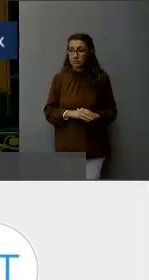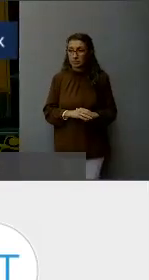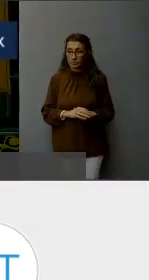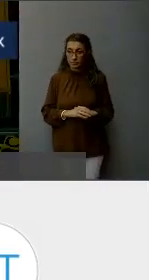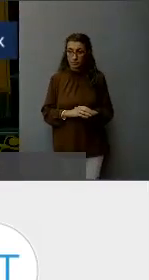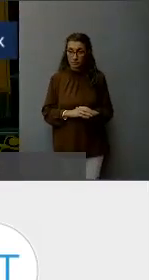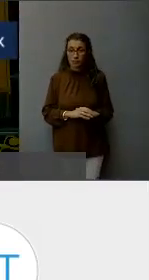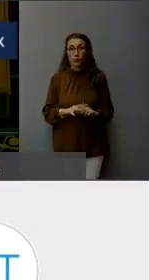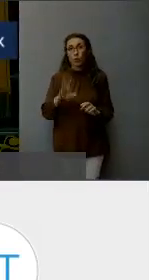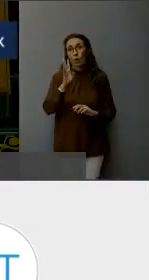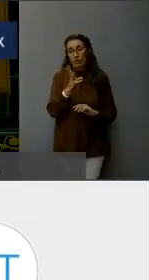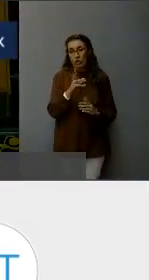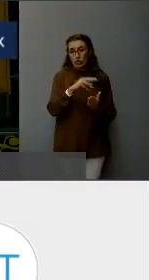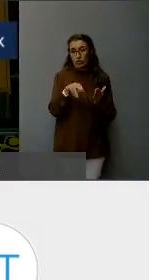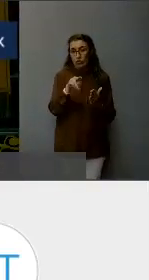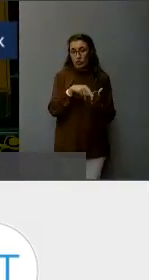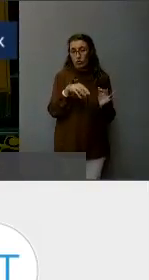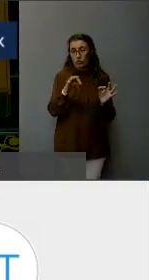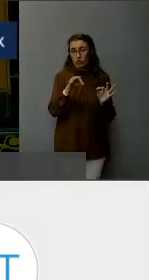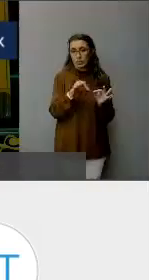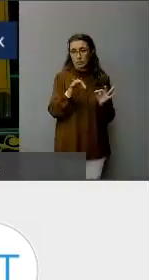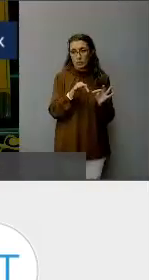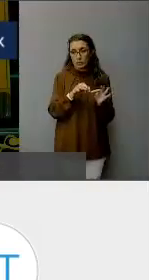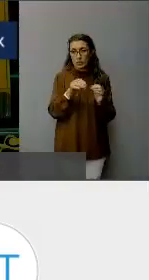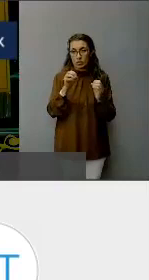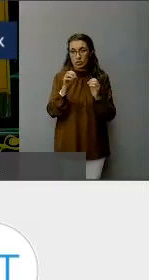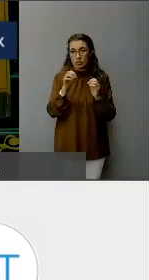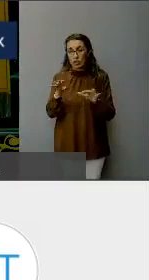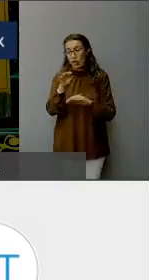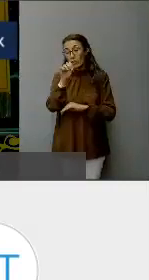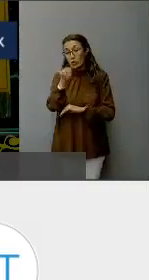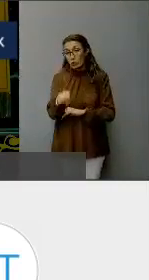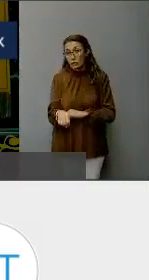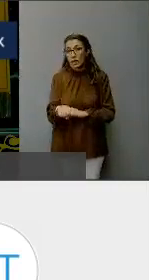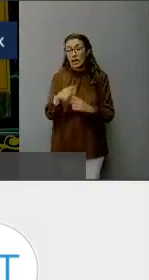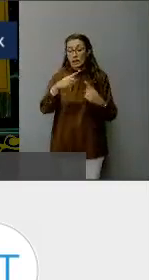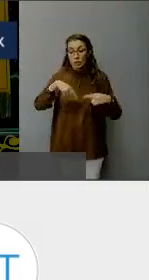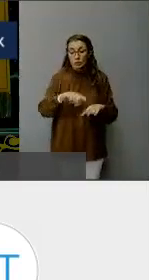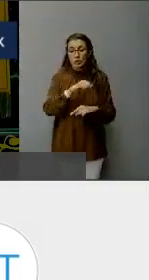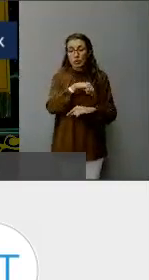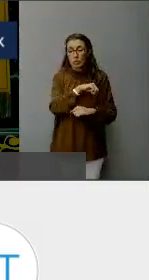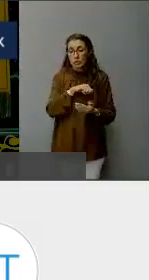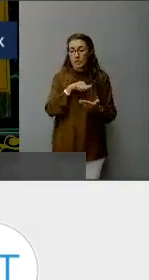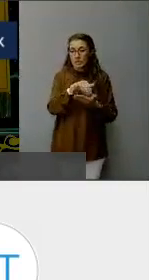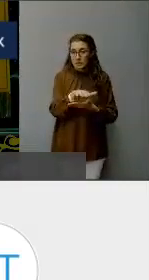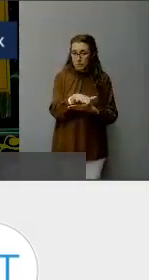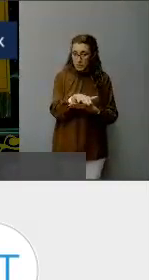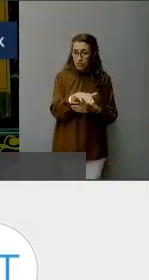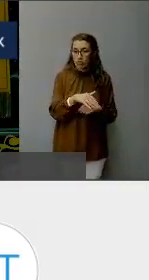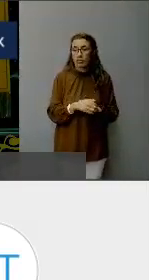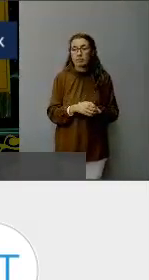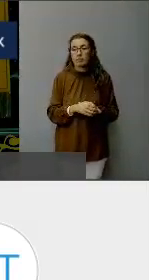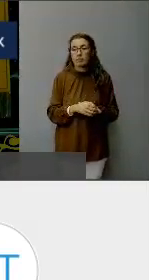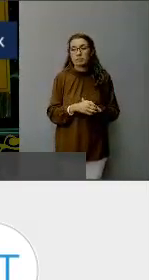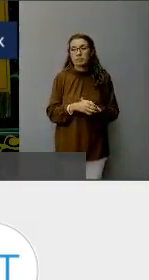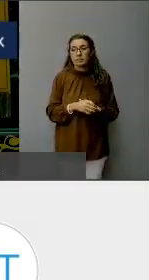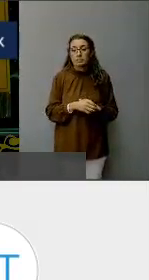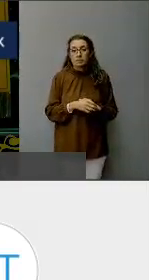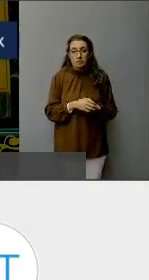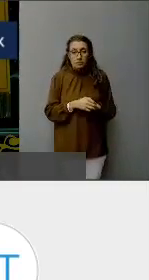14 voti favorevoli 19 contrari il consiglio respinge l'emendamento 84